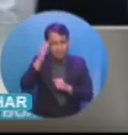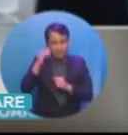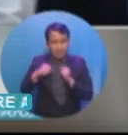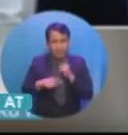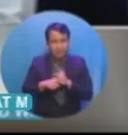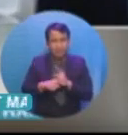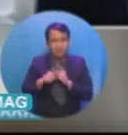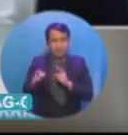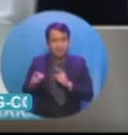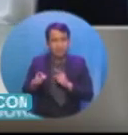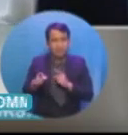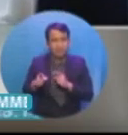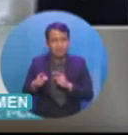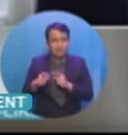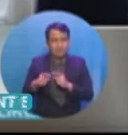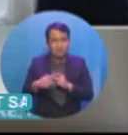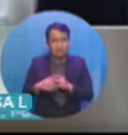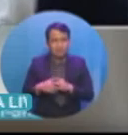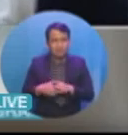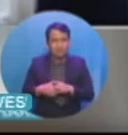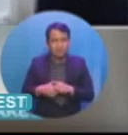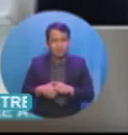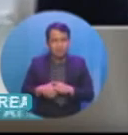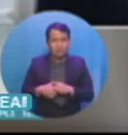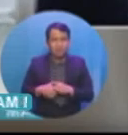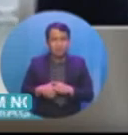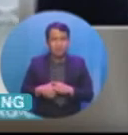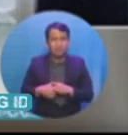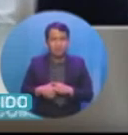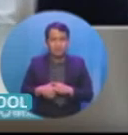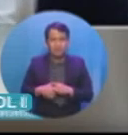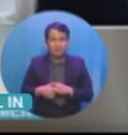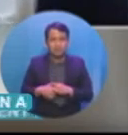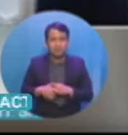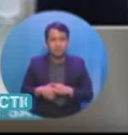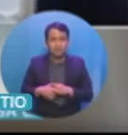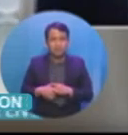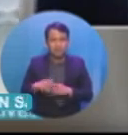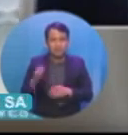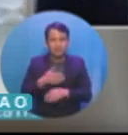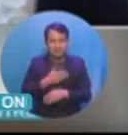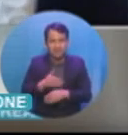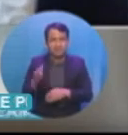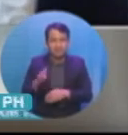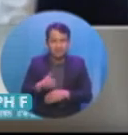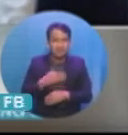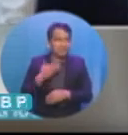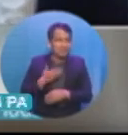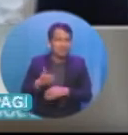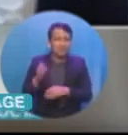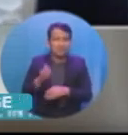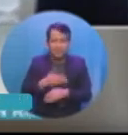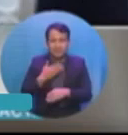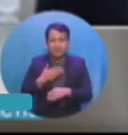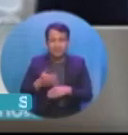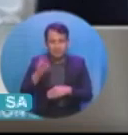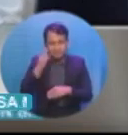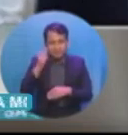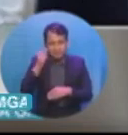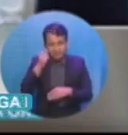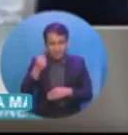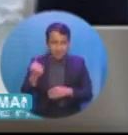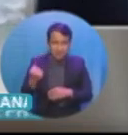ang tama ay makakasama mo siya. Di ka iiwanan, sigurado ko yun.